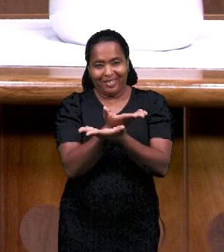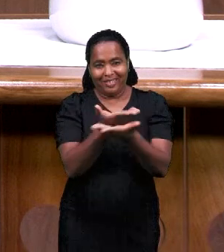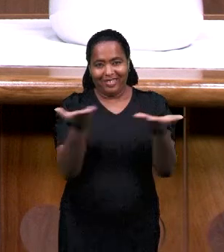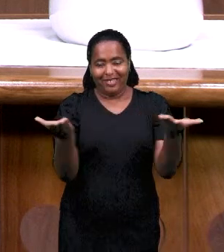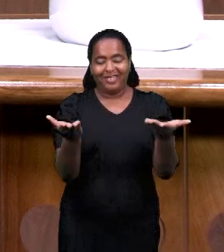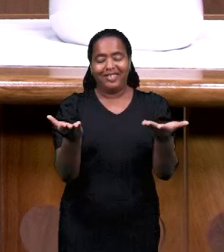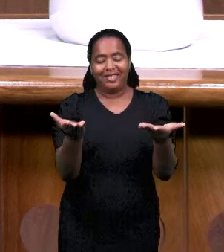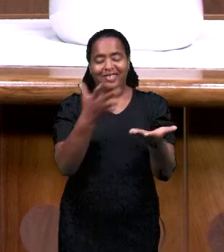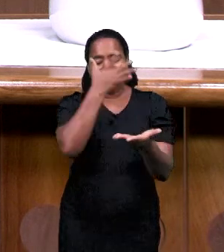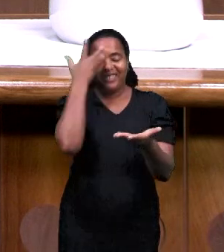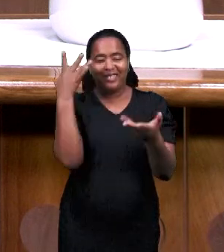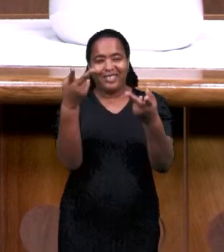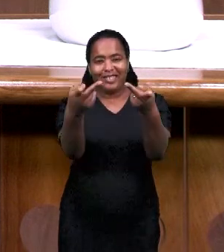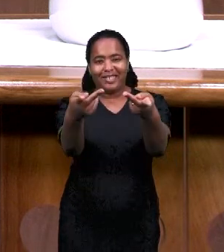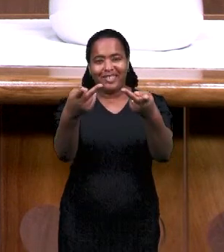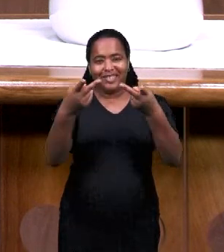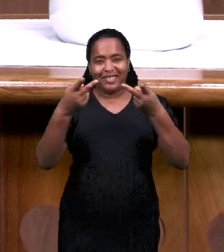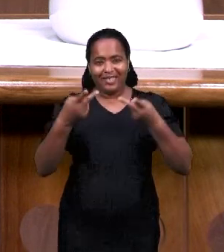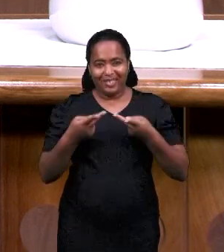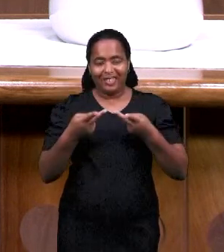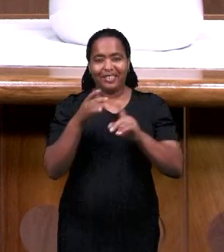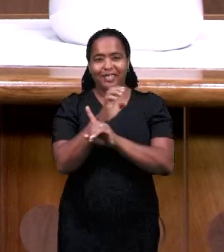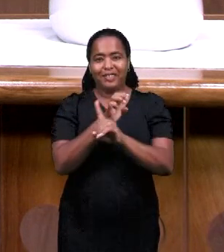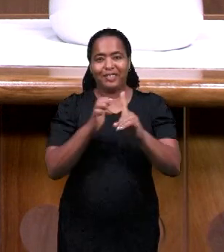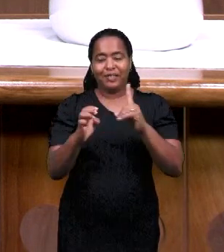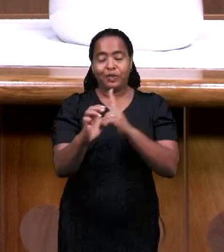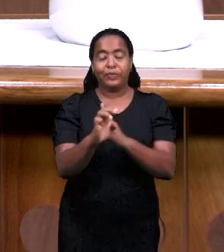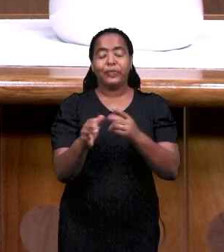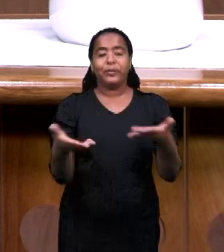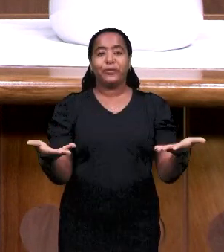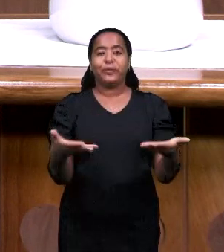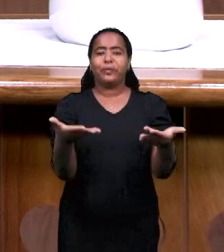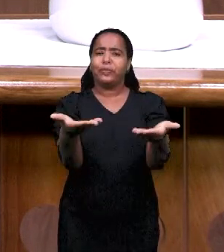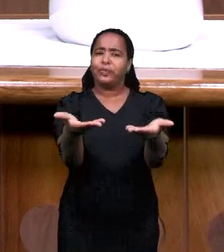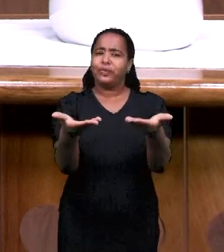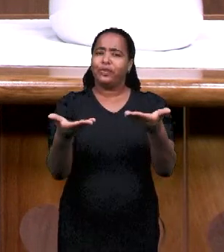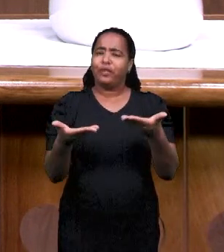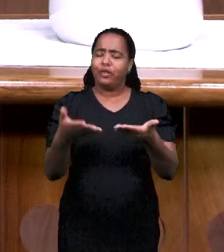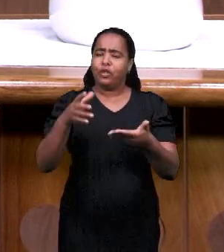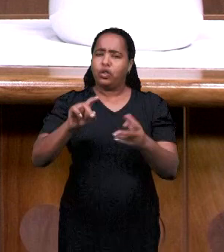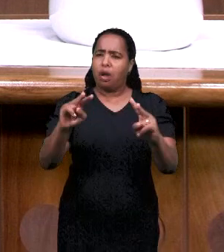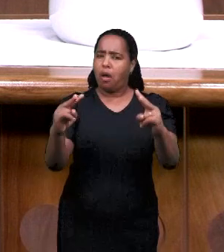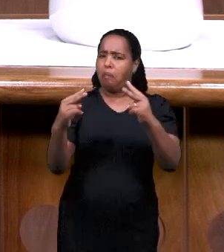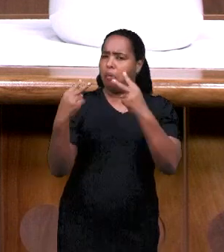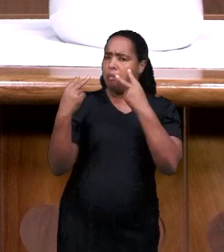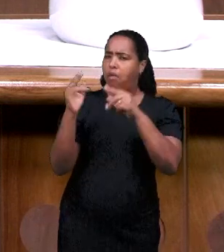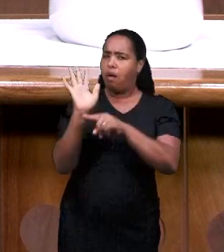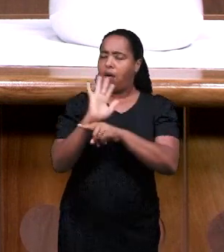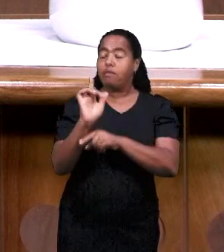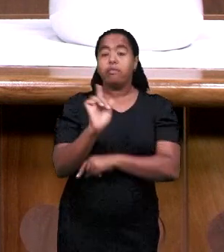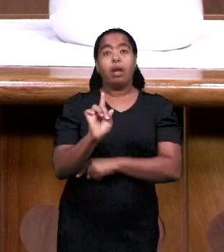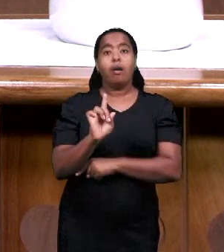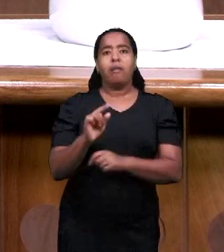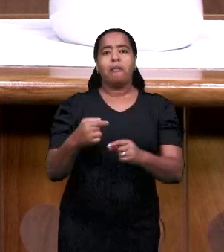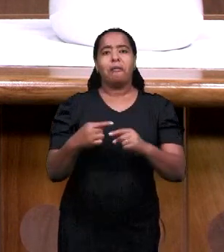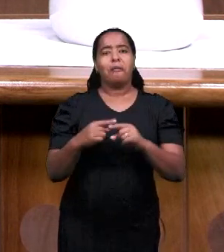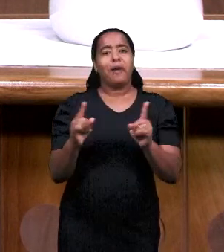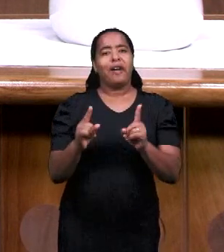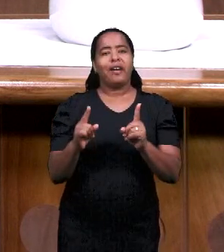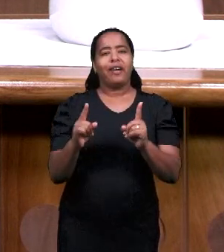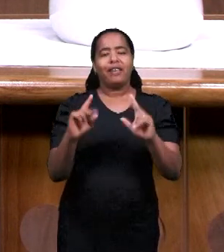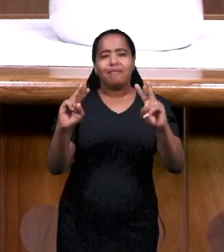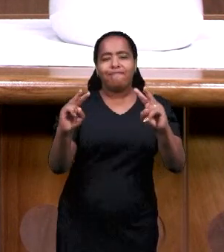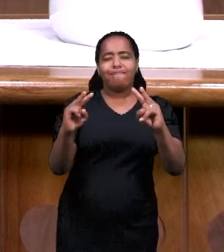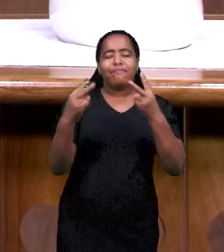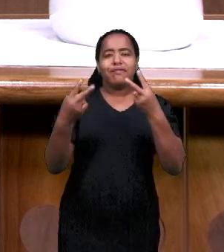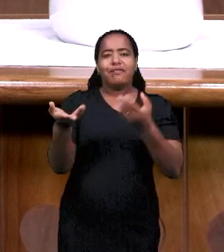donc, pour ce culte, et je vous invite pas seulement à assister à une vidéo, mais de participer d'un culte d'adoration au nom du